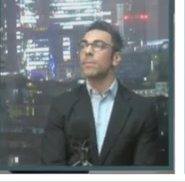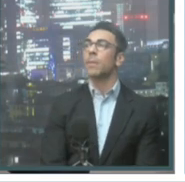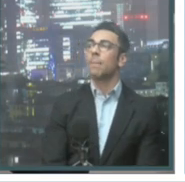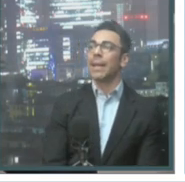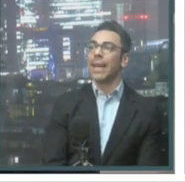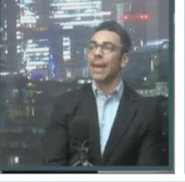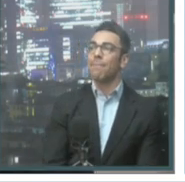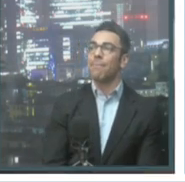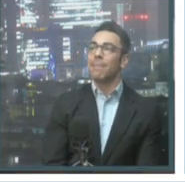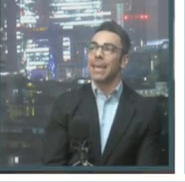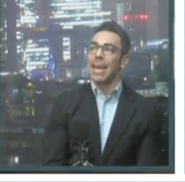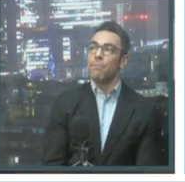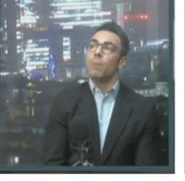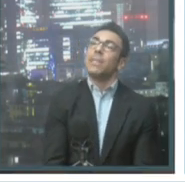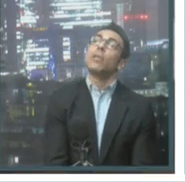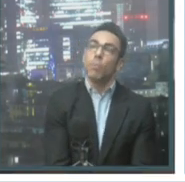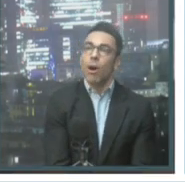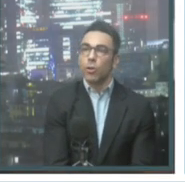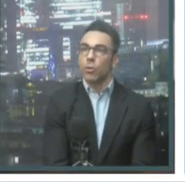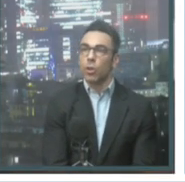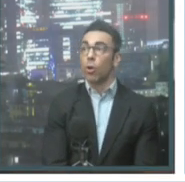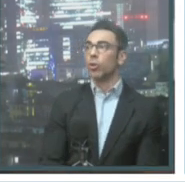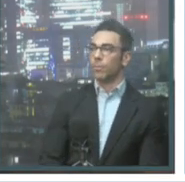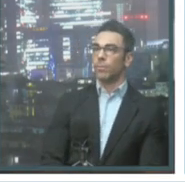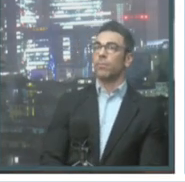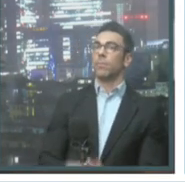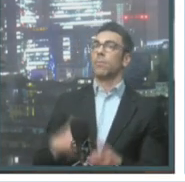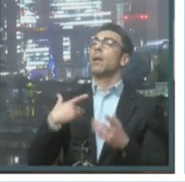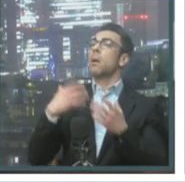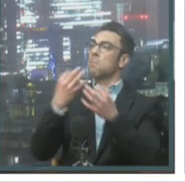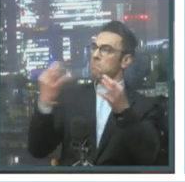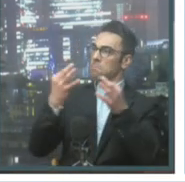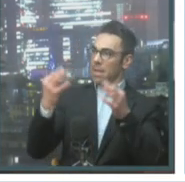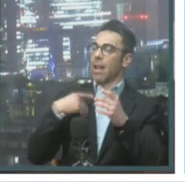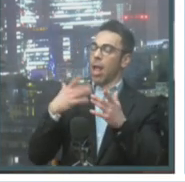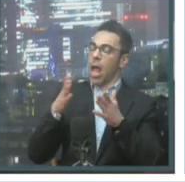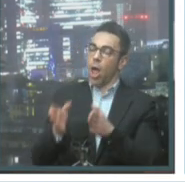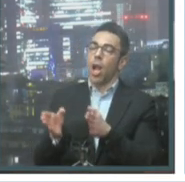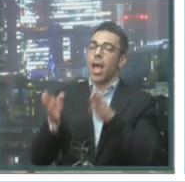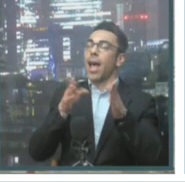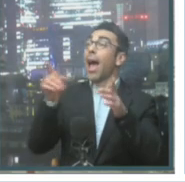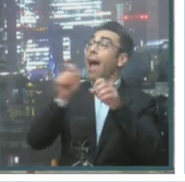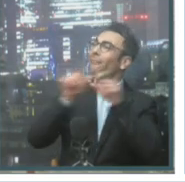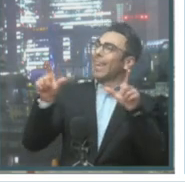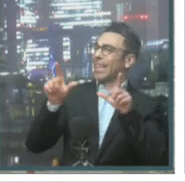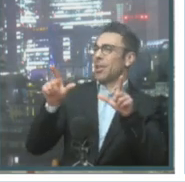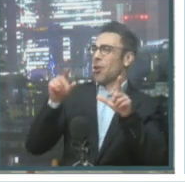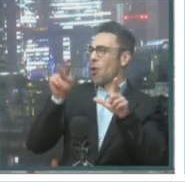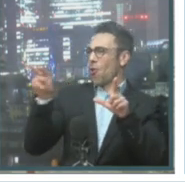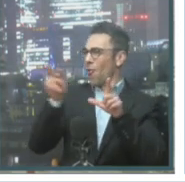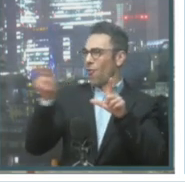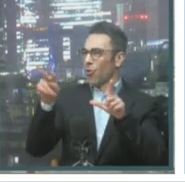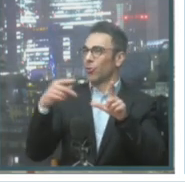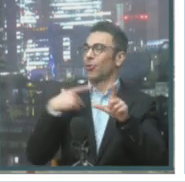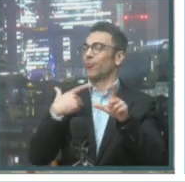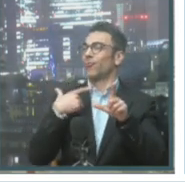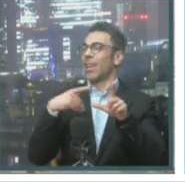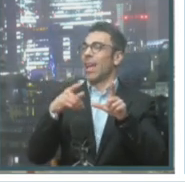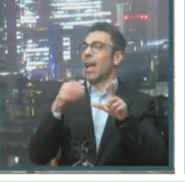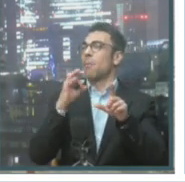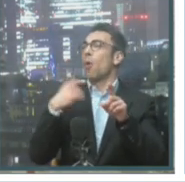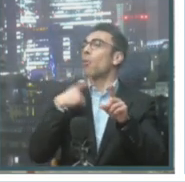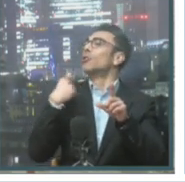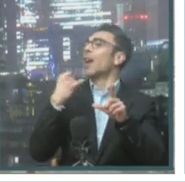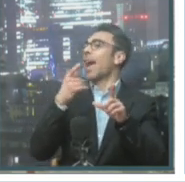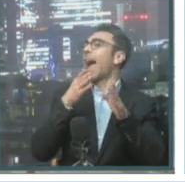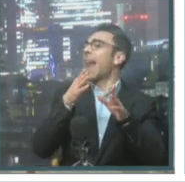torniamo ai nostri lidi e io mi sento rinato in questo modo torniamo allora ai nostri video troviamo a questa pagina la pagina youtube